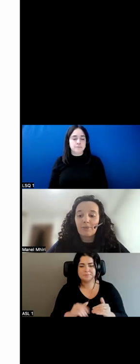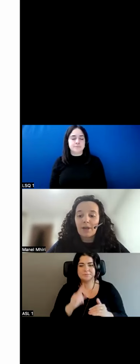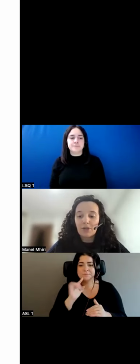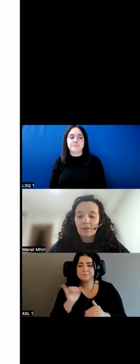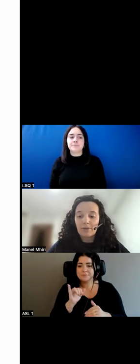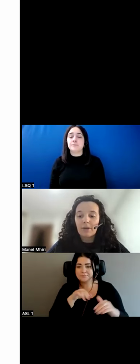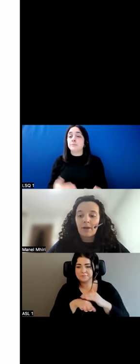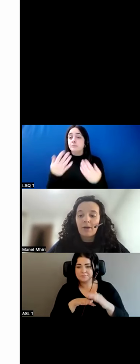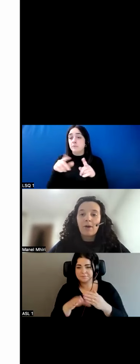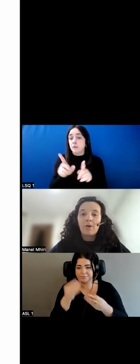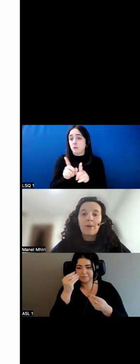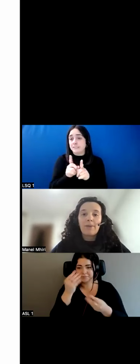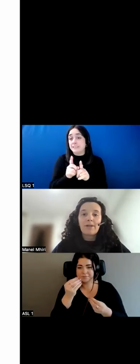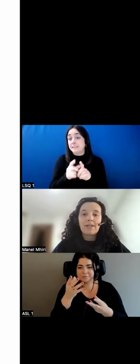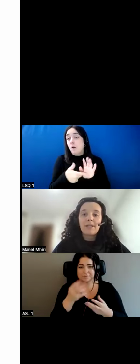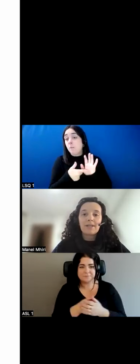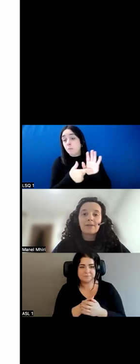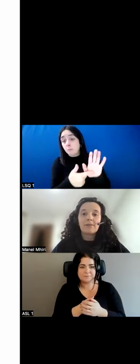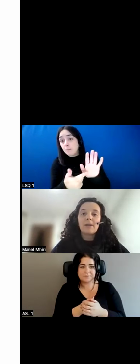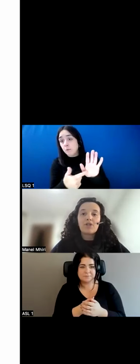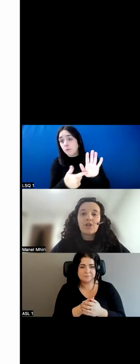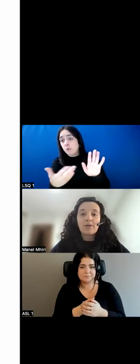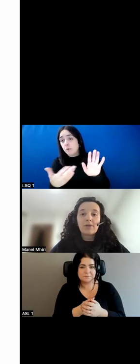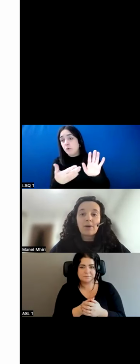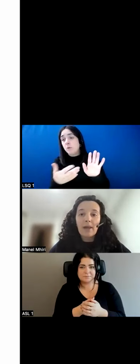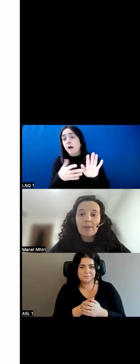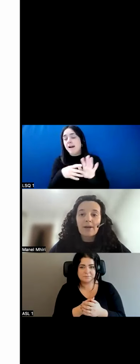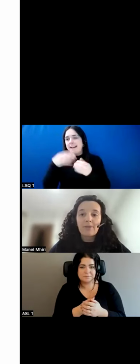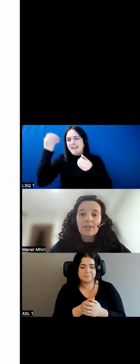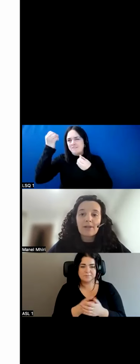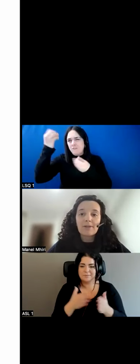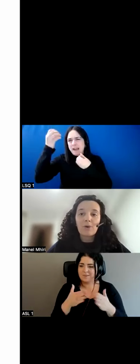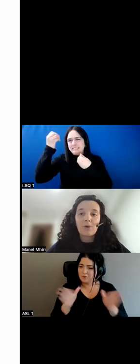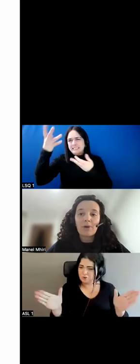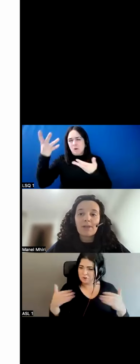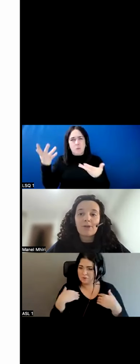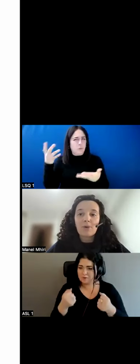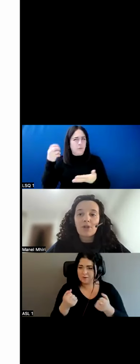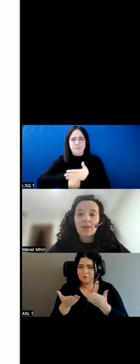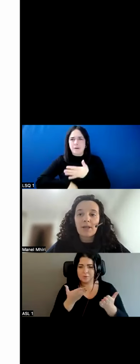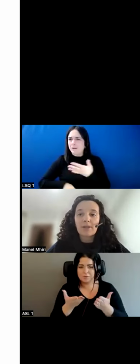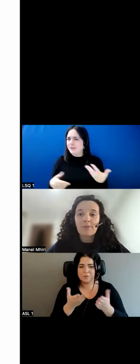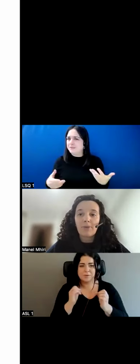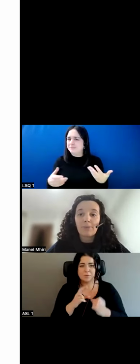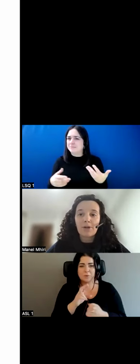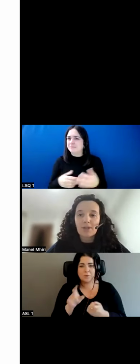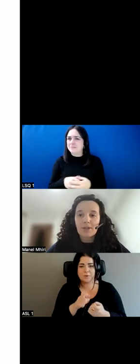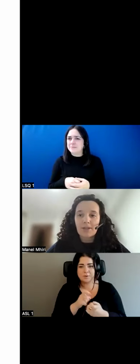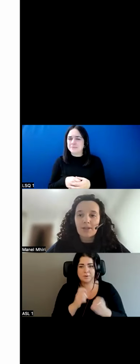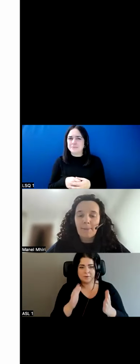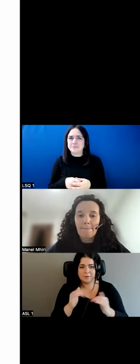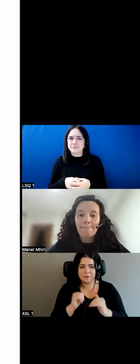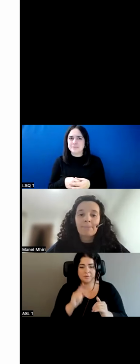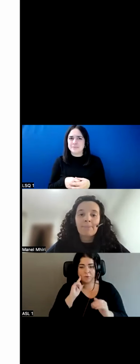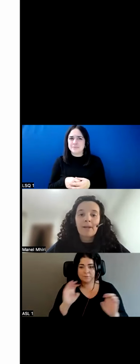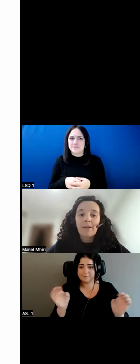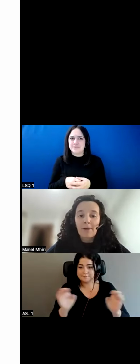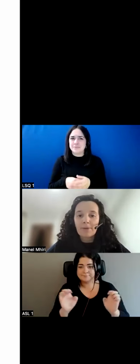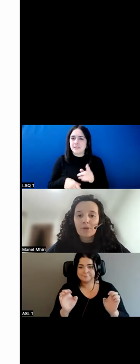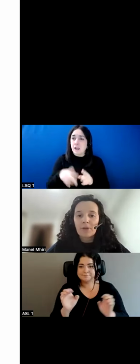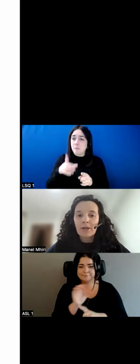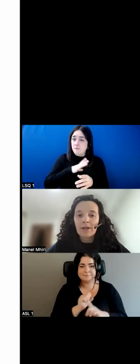aussi mis en avant le problème de l'accès aux renseignements, que ce soit en utilisant des services